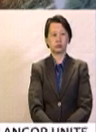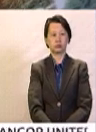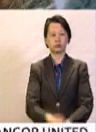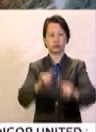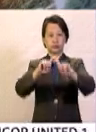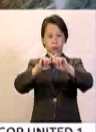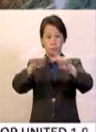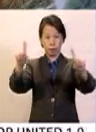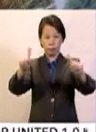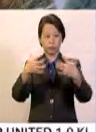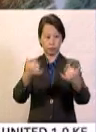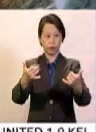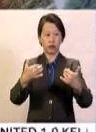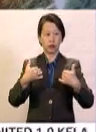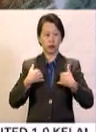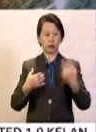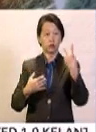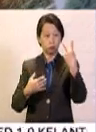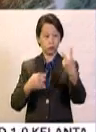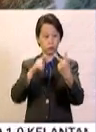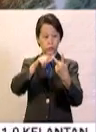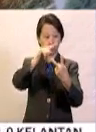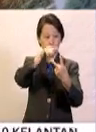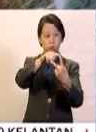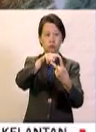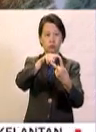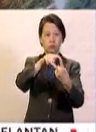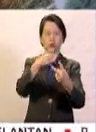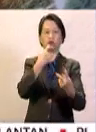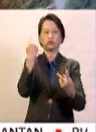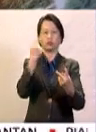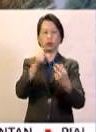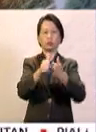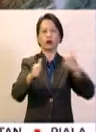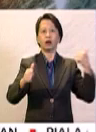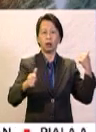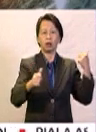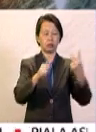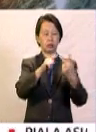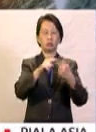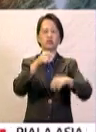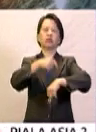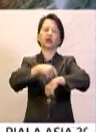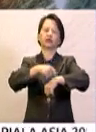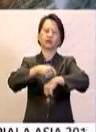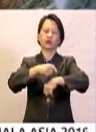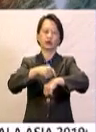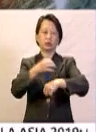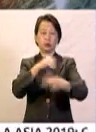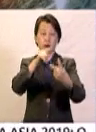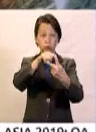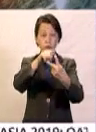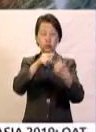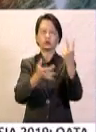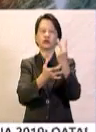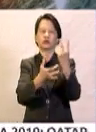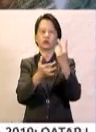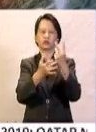Tapi sekarang, dua benda yang kita selalu ketinggalan adalah masa dan yang kedua